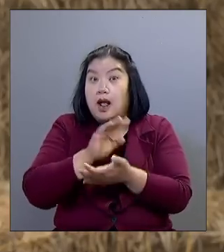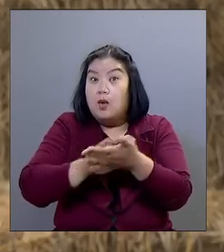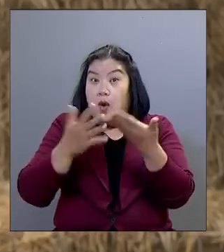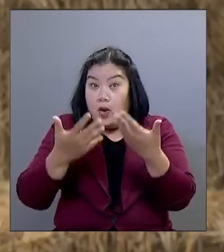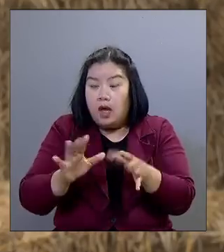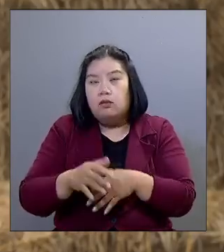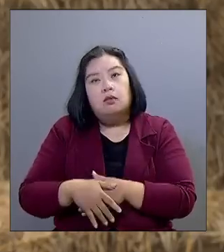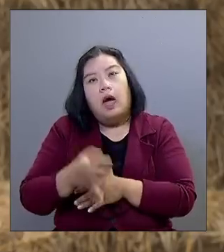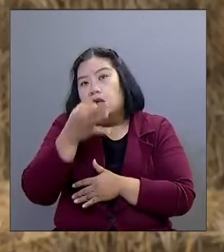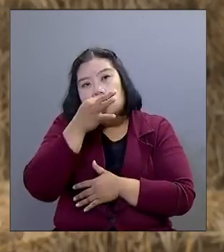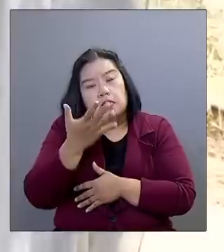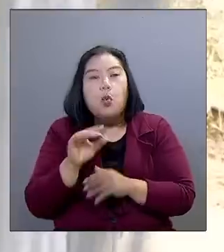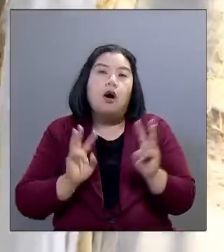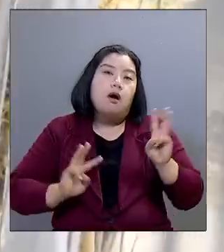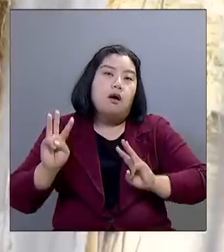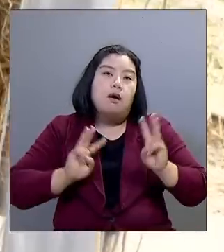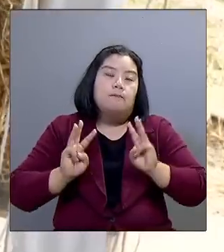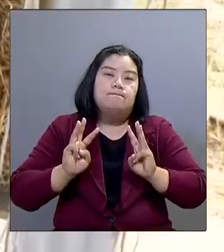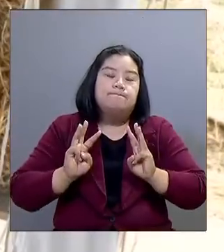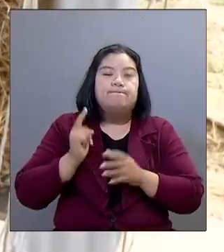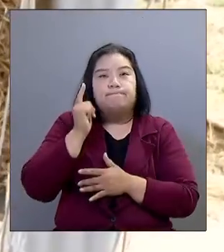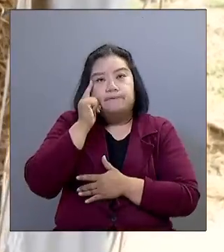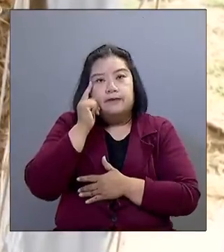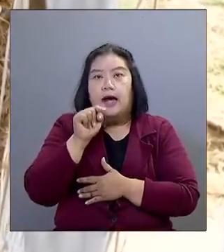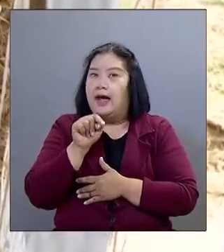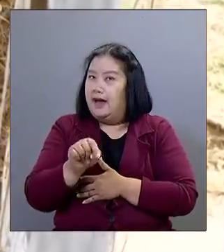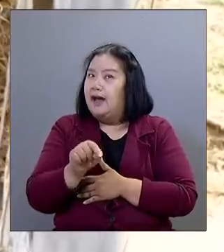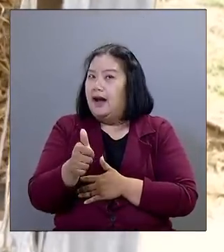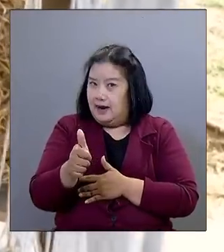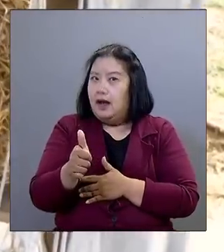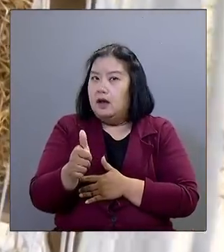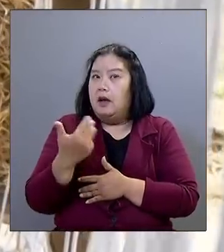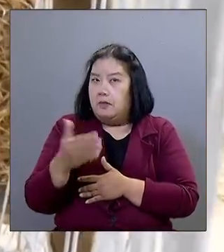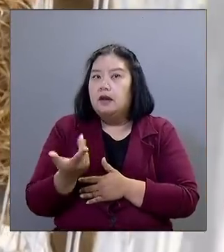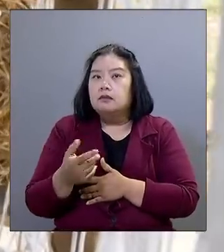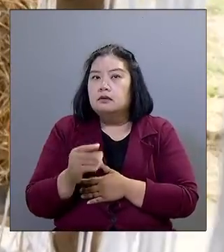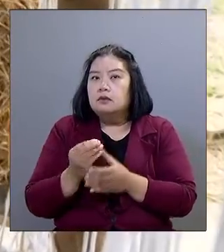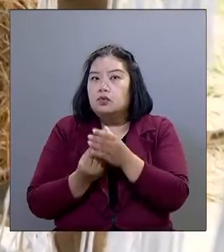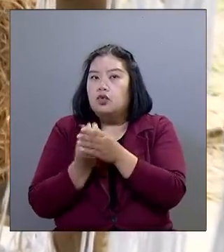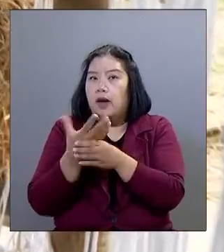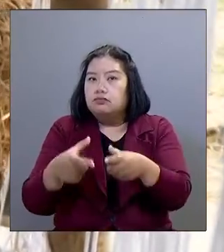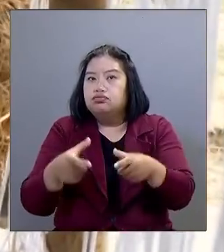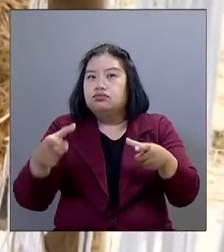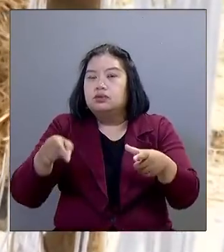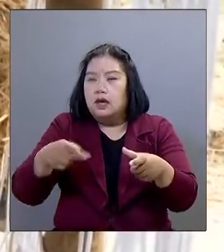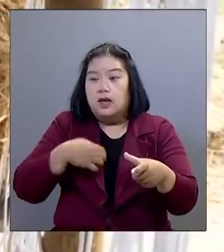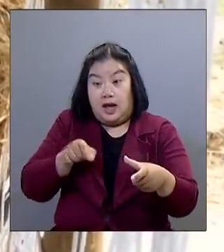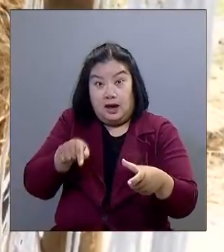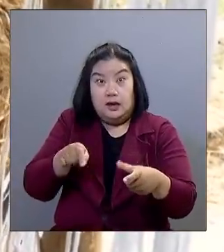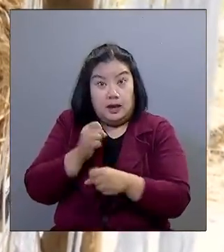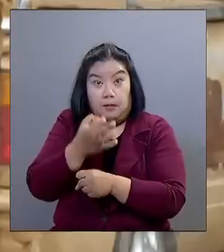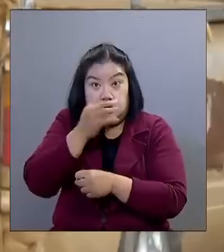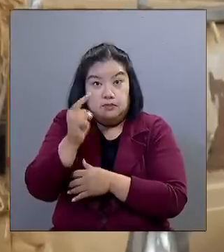ชีพหรือว่าว่างงานเนี้ยค่ะทางโรงงานก็ถือว่าเป็นพื้นที่เป็นสเปซที่ให้เขาได้มีอาชีพ